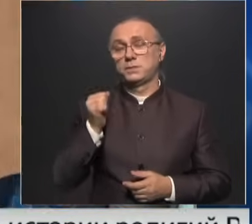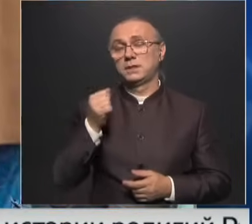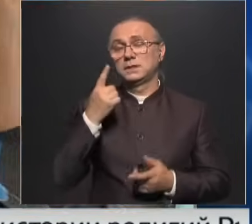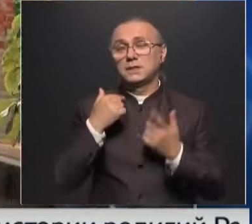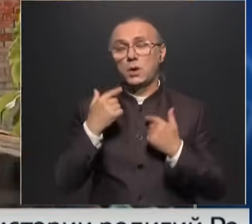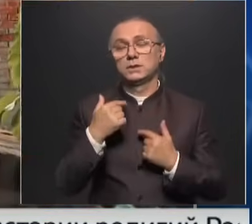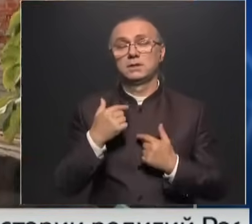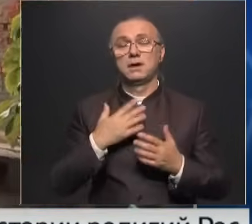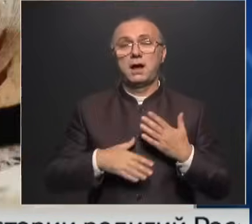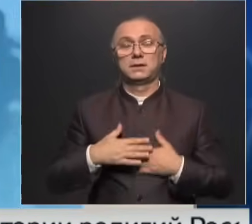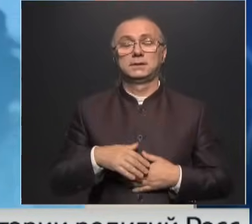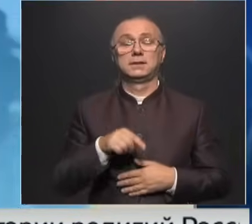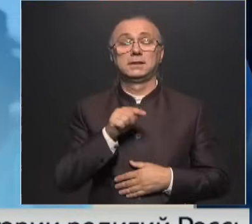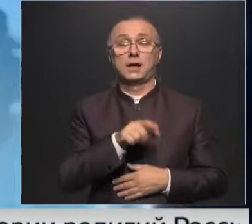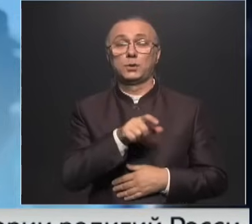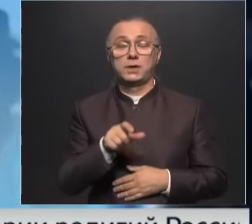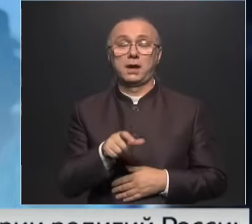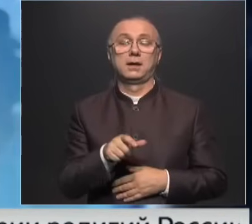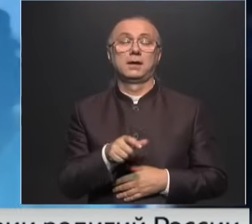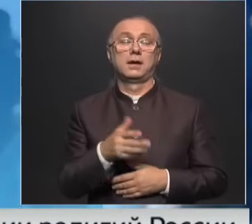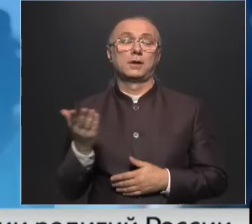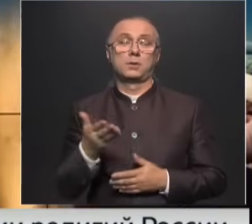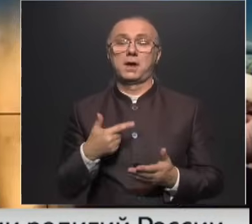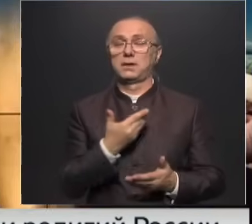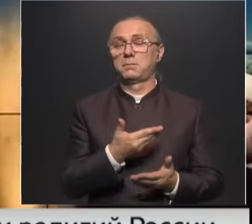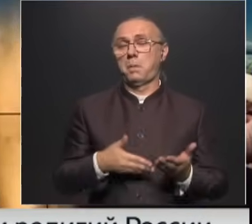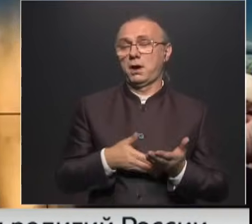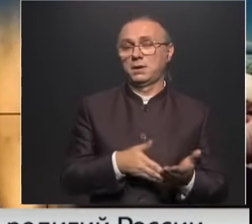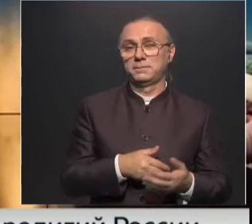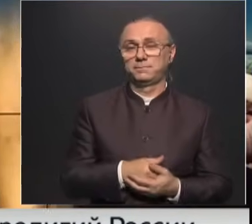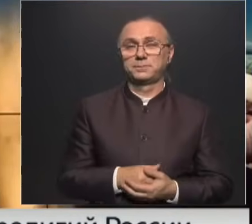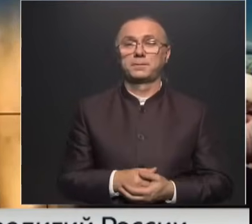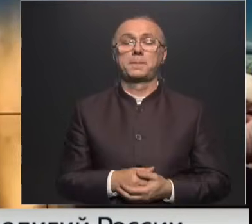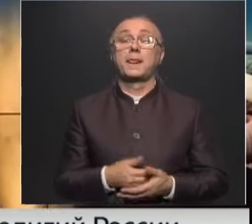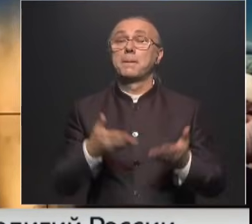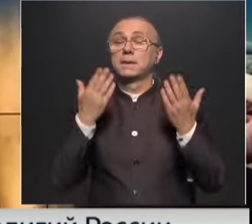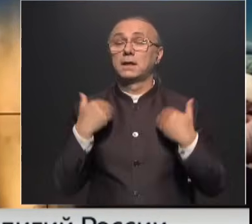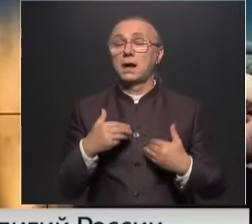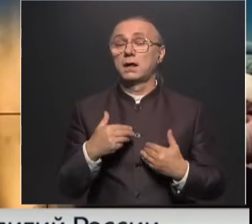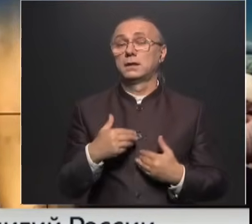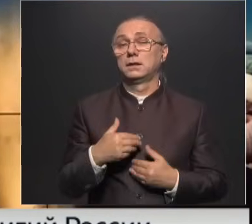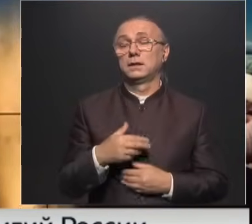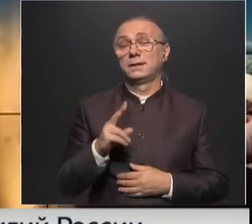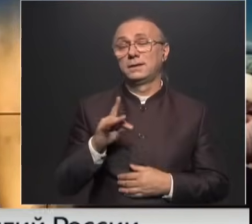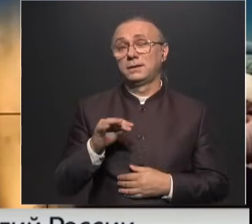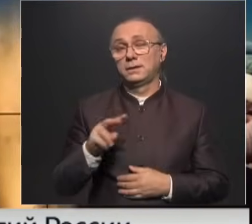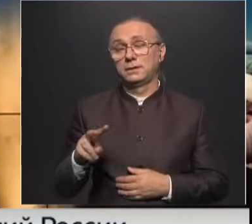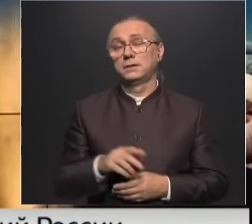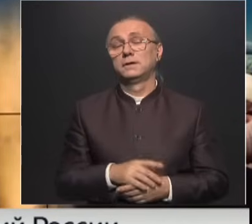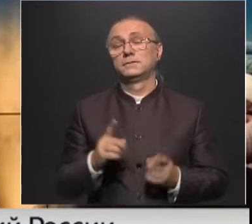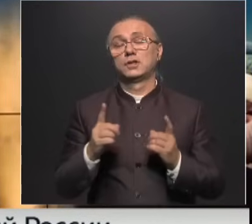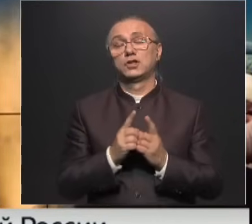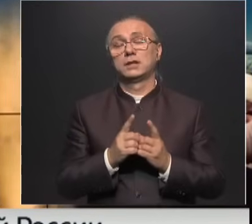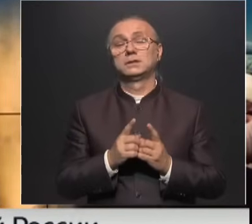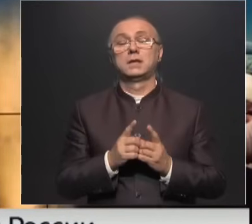в чьих домах волонтеры заменили крышу. На этой неделе святейший патриарх Кирилл встречался с сотрудниками Фонда «Защитники Отечества».